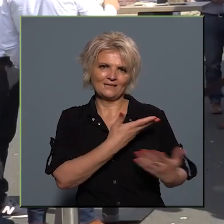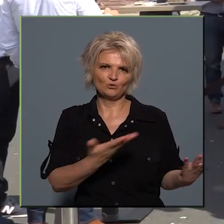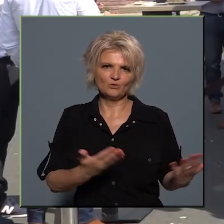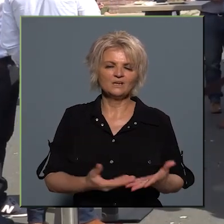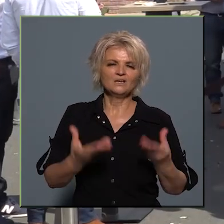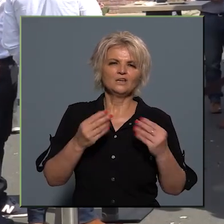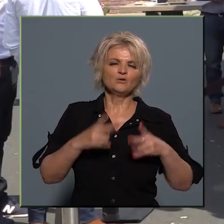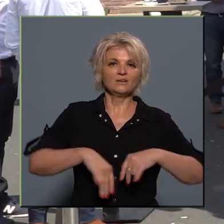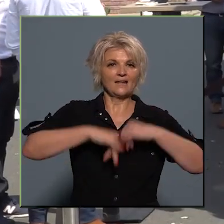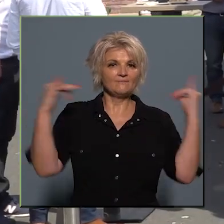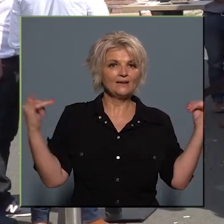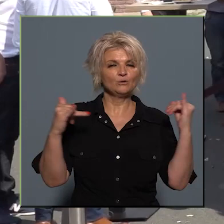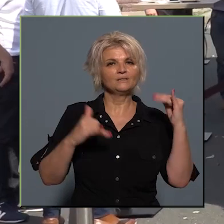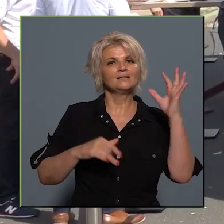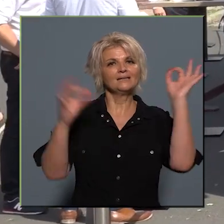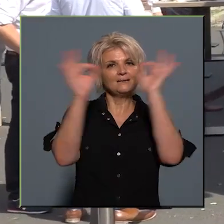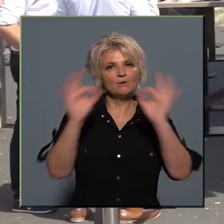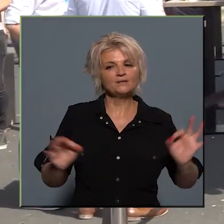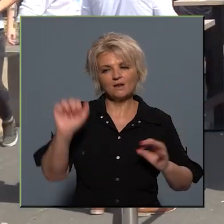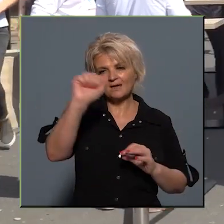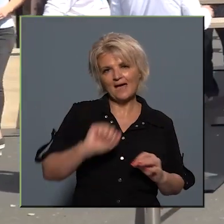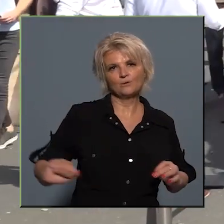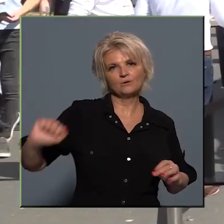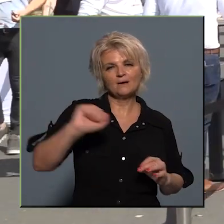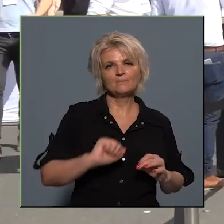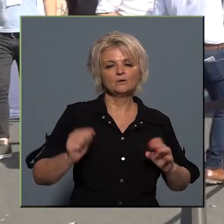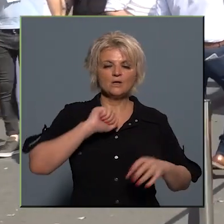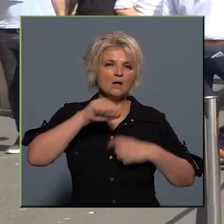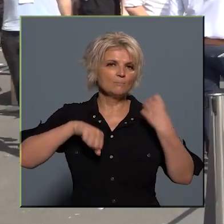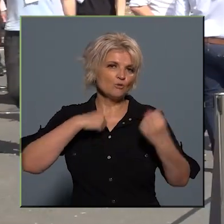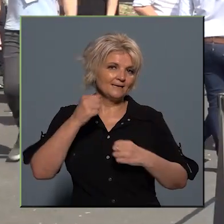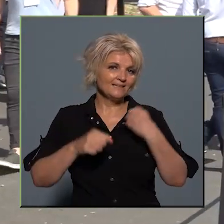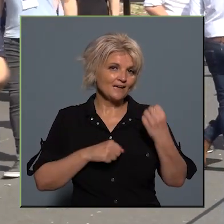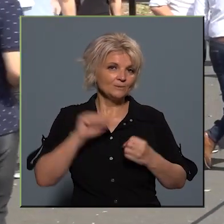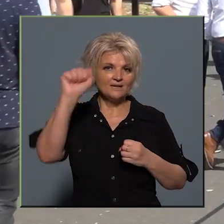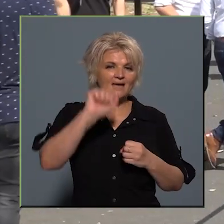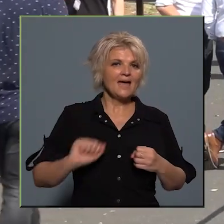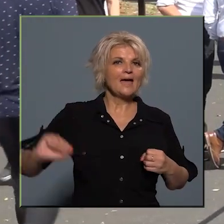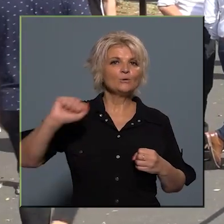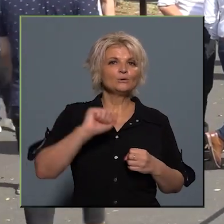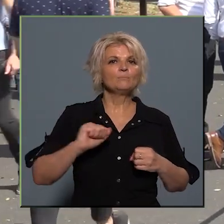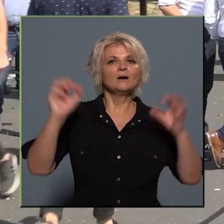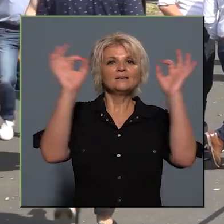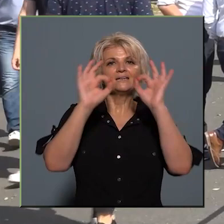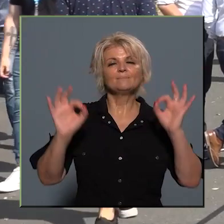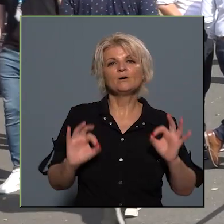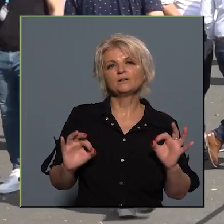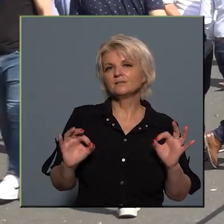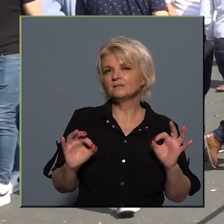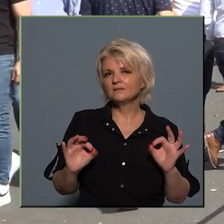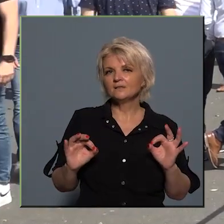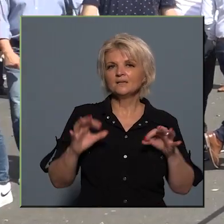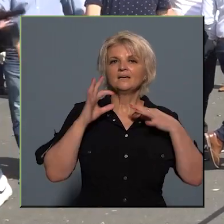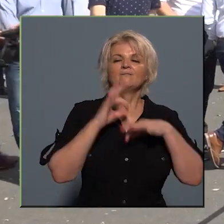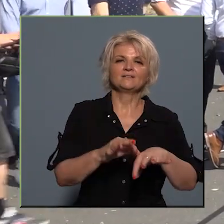fejlődnie Európának annak érdekében, hogy a mobilitásban az európai ipar szokásos vezető